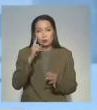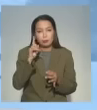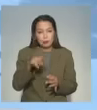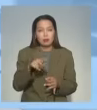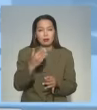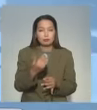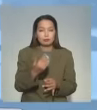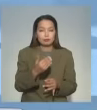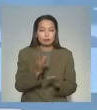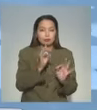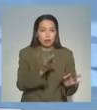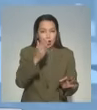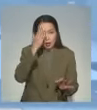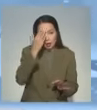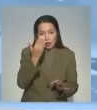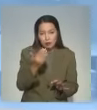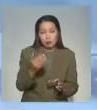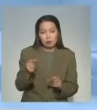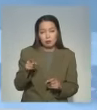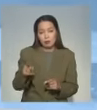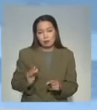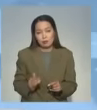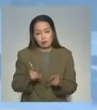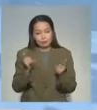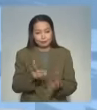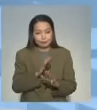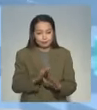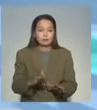подали апелляцию, которую в суде не удовлетворили. Моя коллега Раиса Моргунова подробнее.